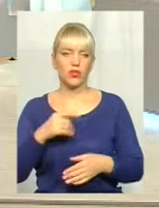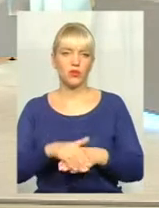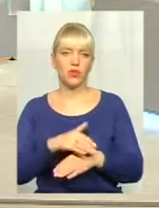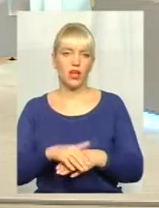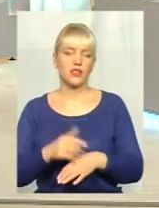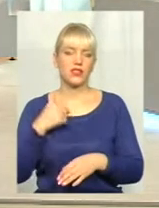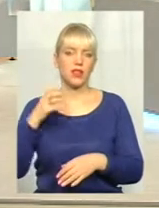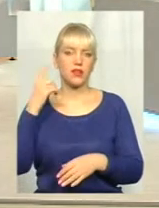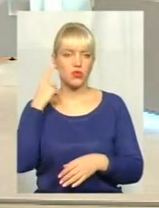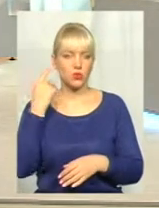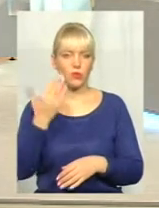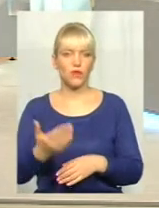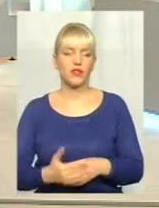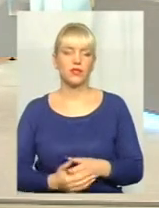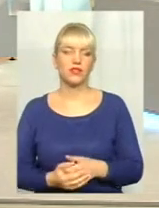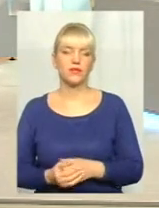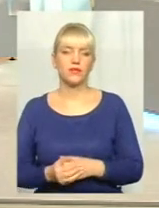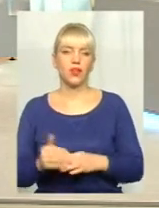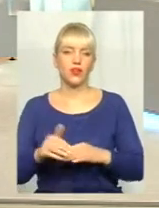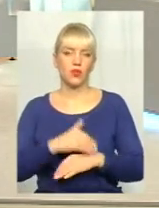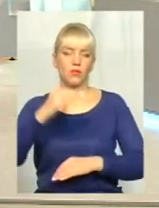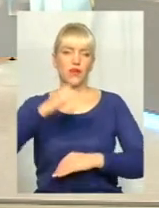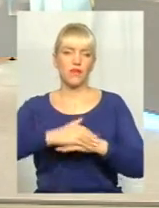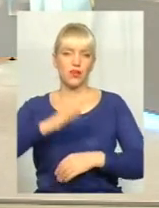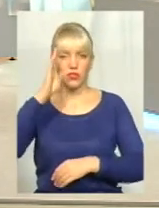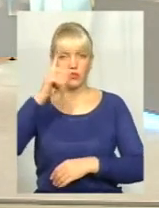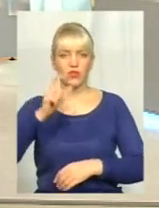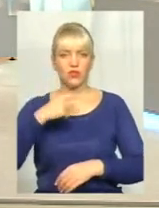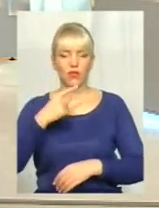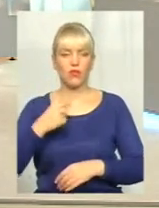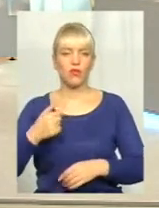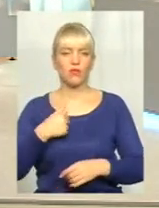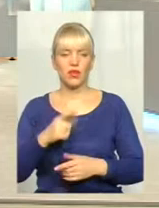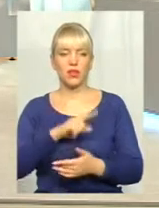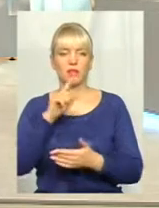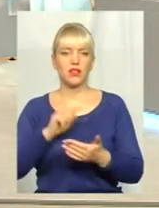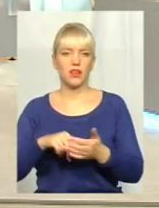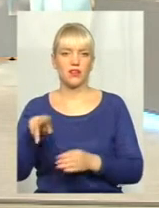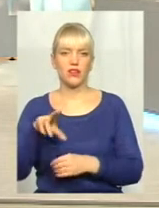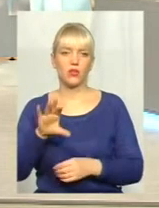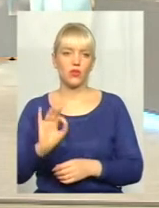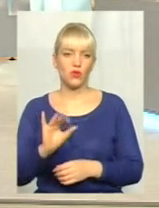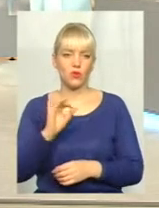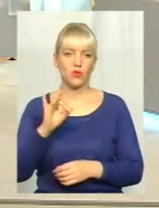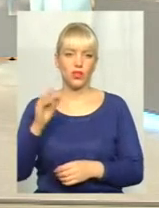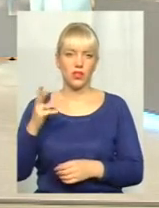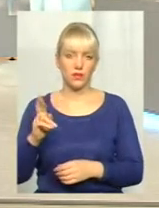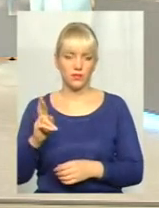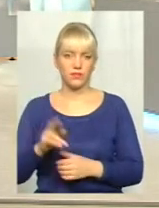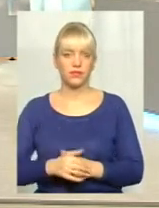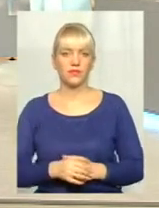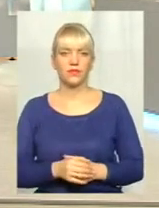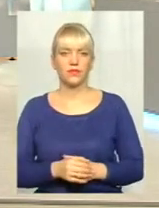Алло, ми вас чуємо. Добрий вечір. Добрий вечір. У мене запитання до пана Юрія.